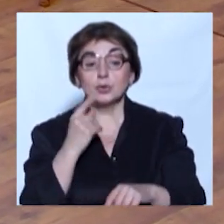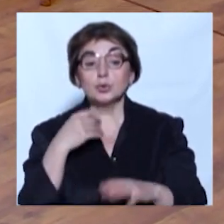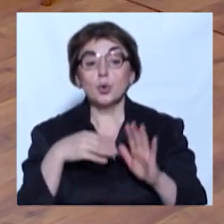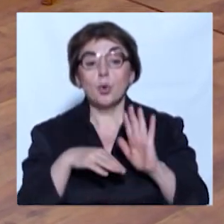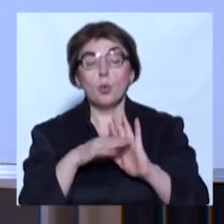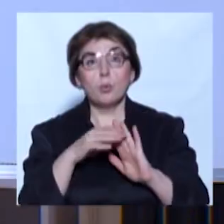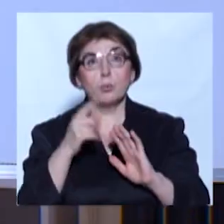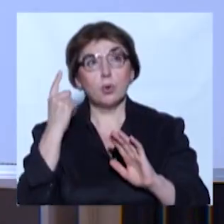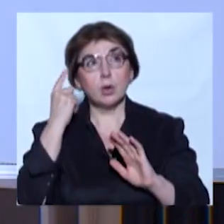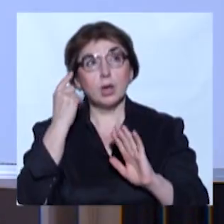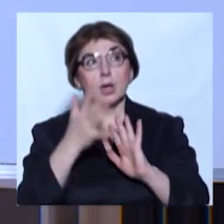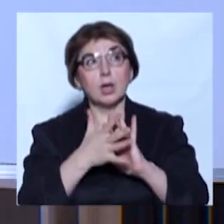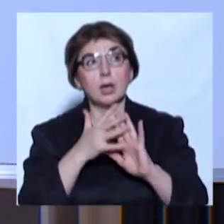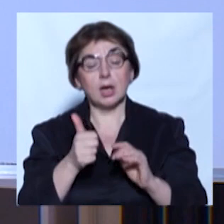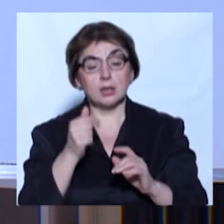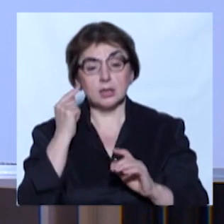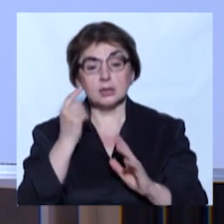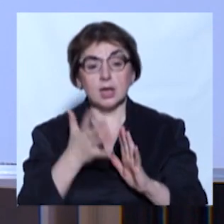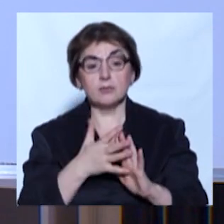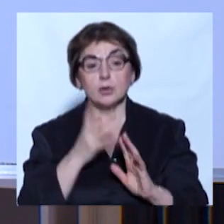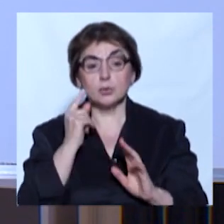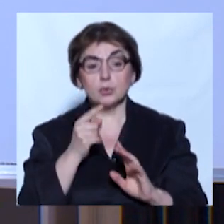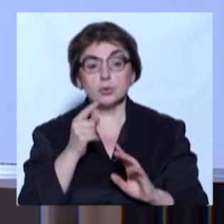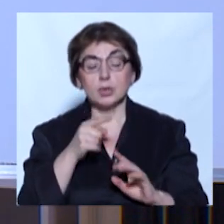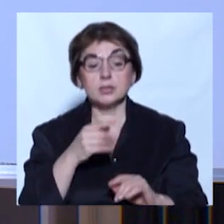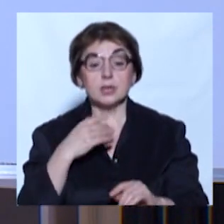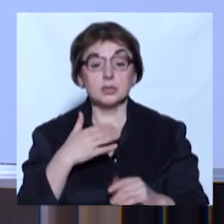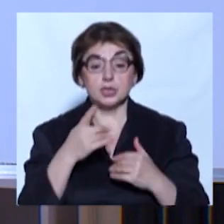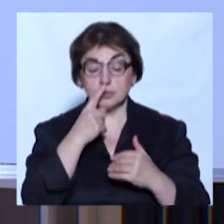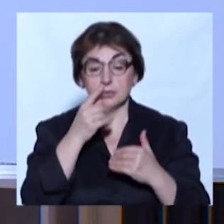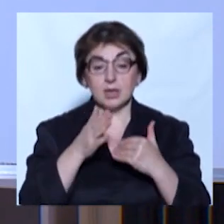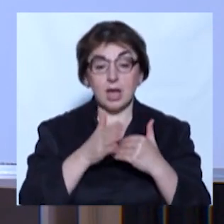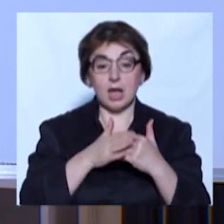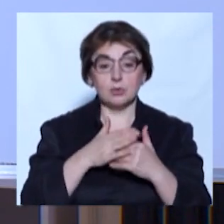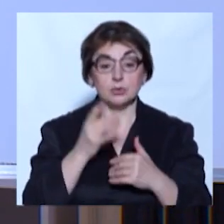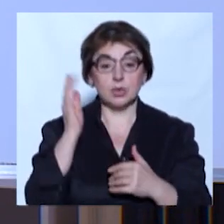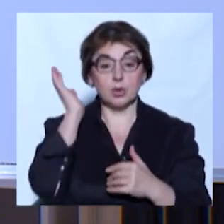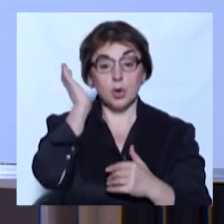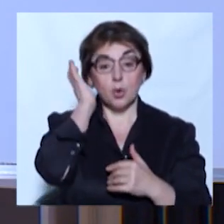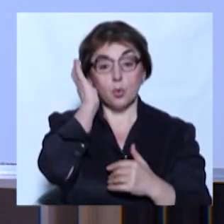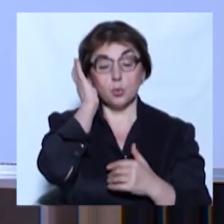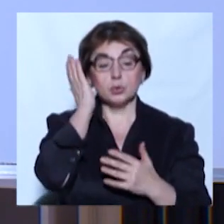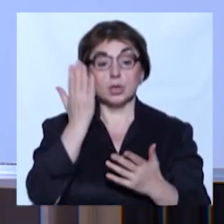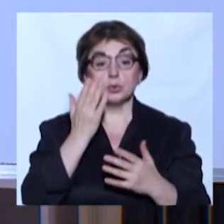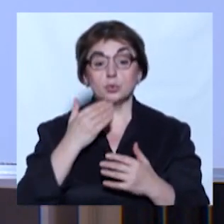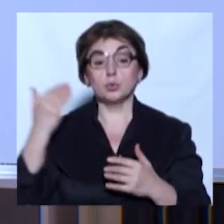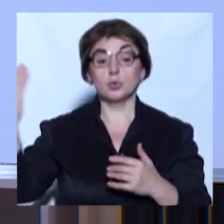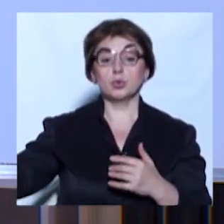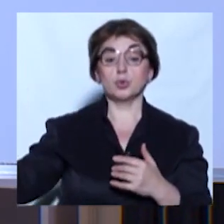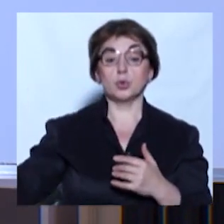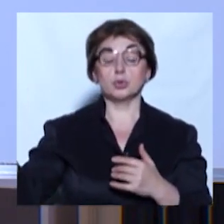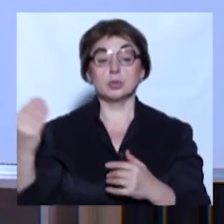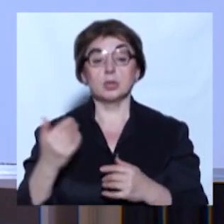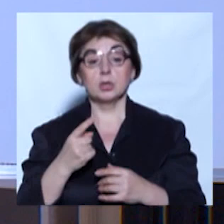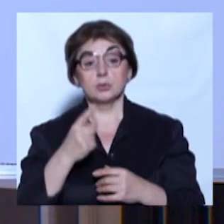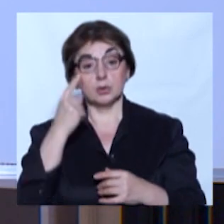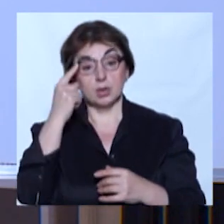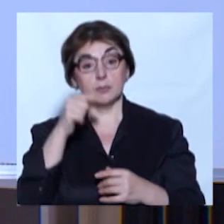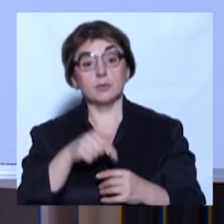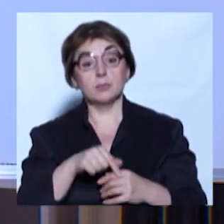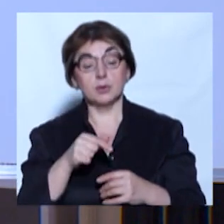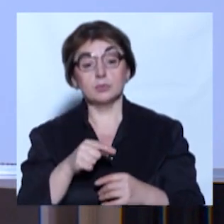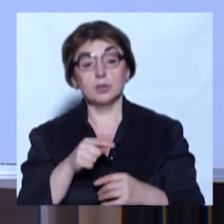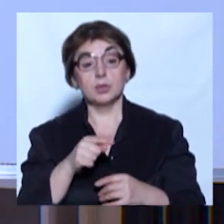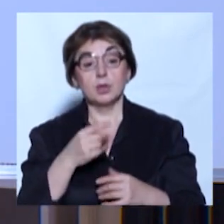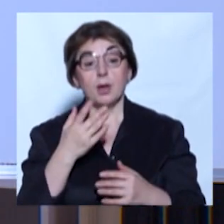უფრო კარგად გავიგებ, როცა საათი ჩემთან ახლოს არის, ჩემს ყურთან თუ მოშორებით. Თქვენ ალბათ